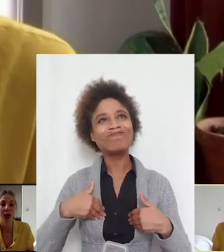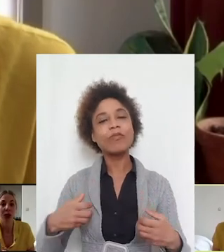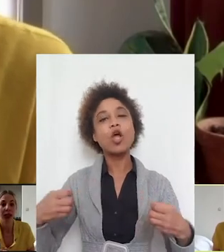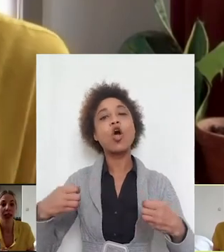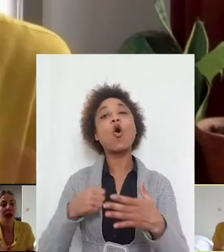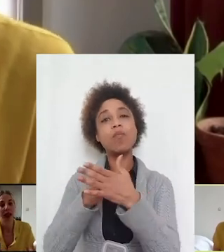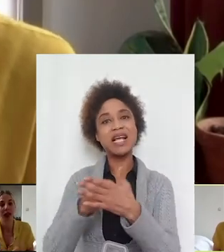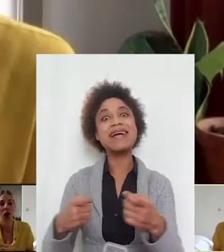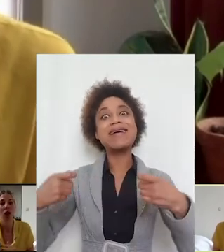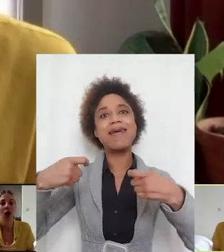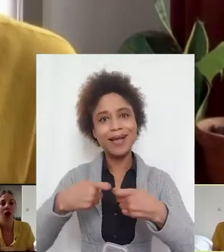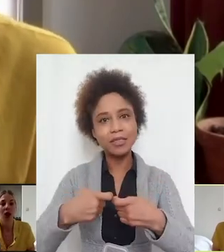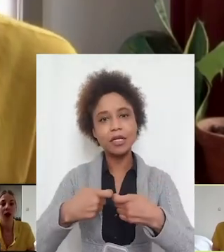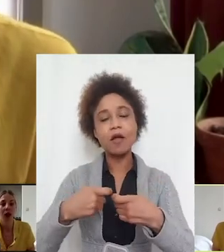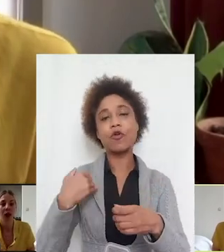met een beperking, maar het blijkt ook